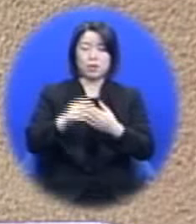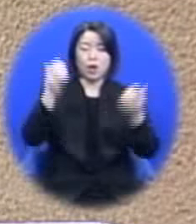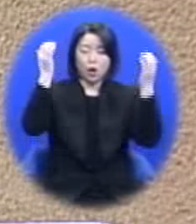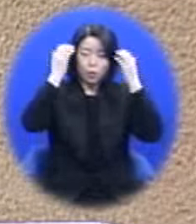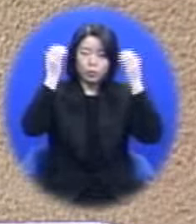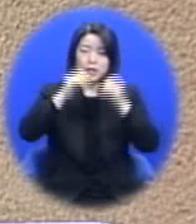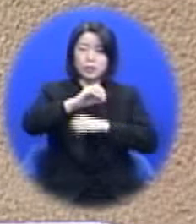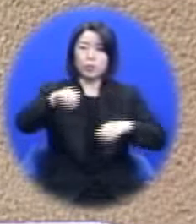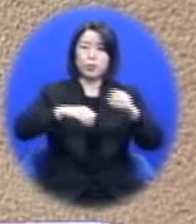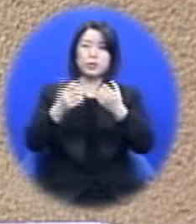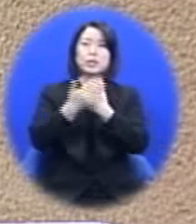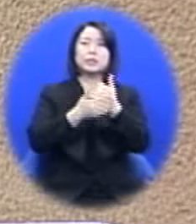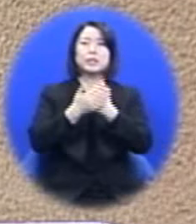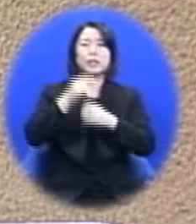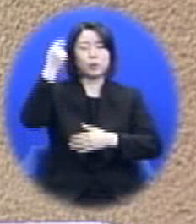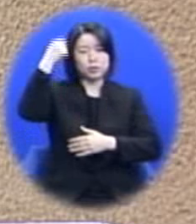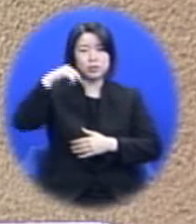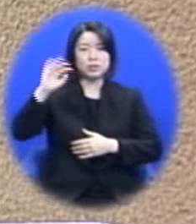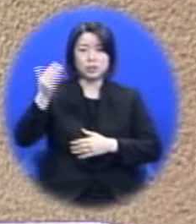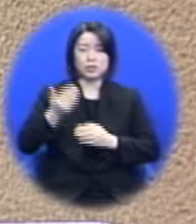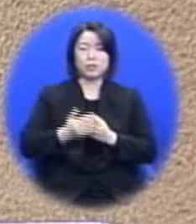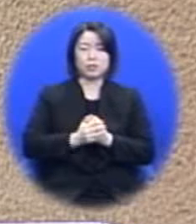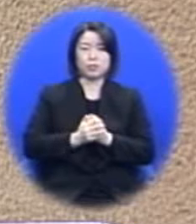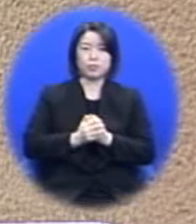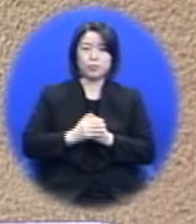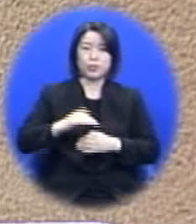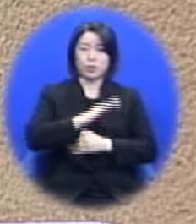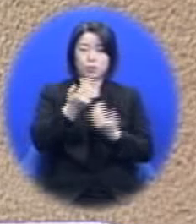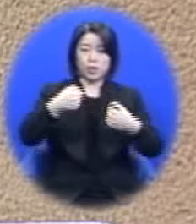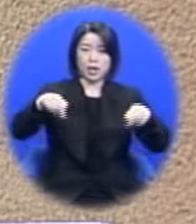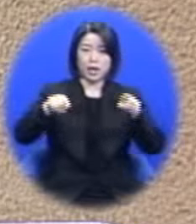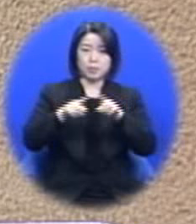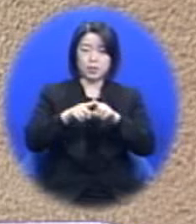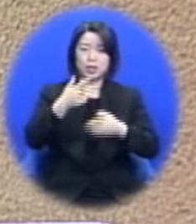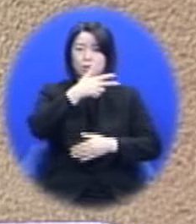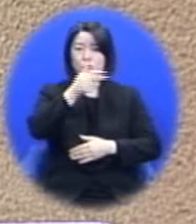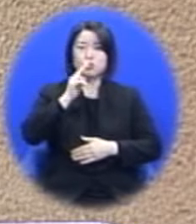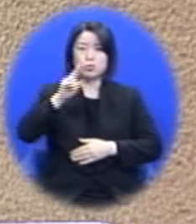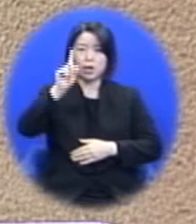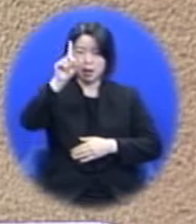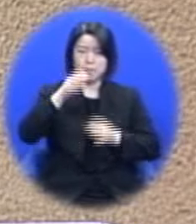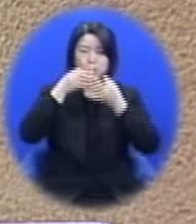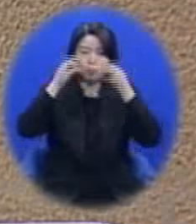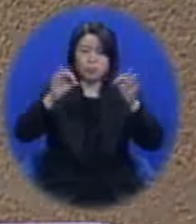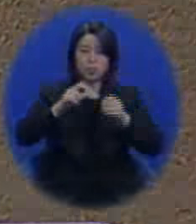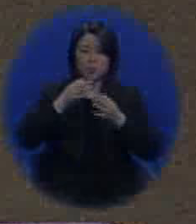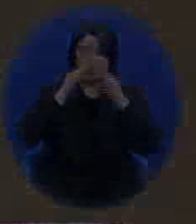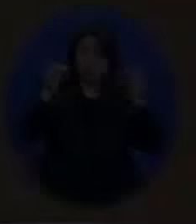오히려 은혜라고 느껴지게 됩니다. 우리 다 같이 주여 한번 부르짖고 통성으로 기도하겠습니다.